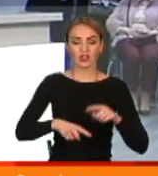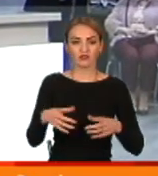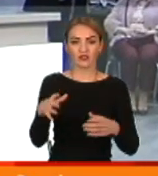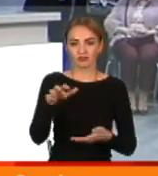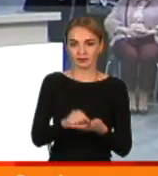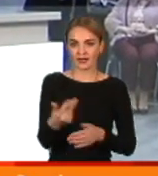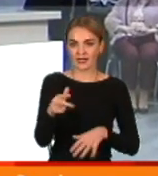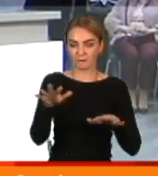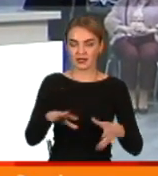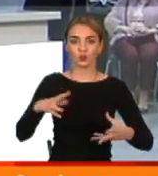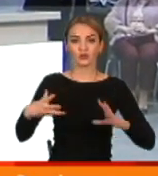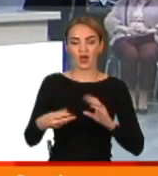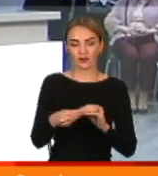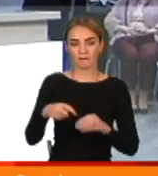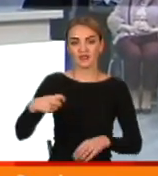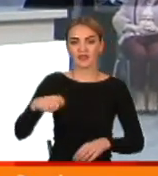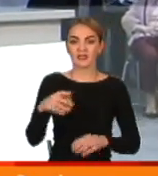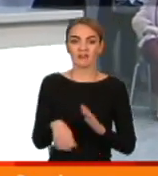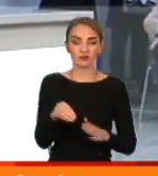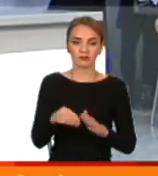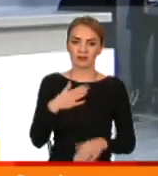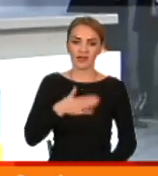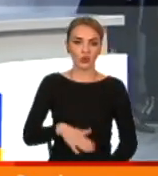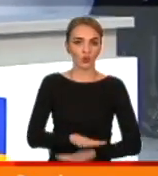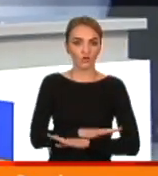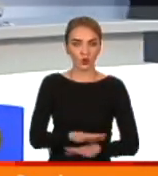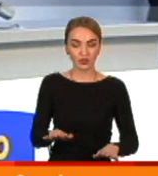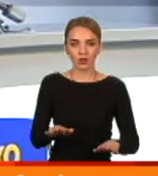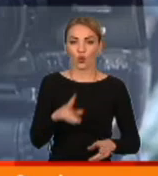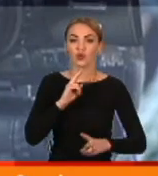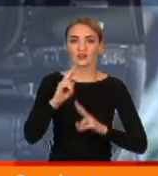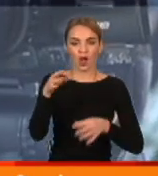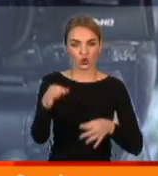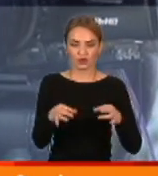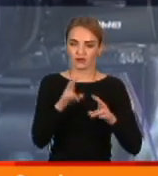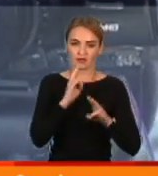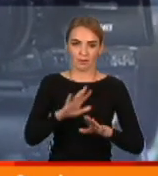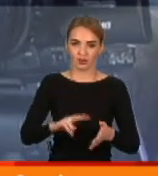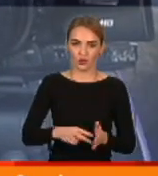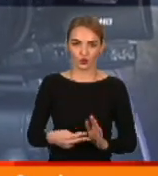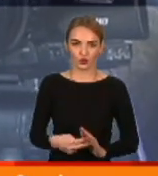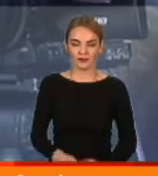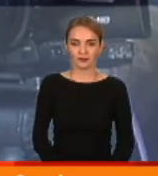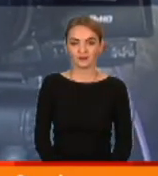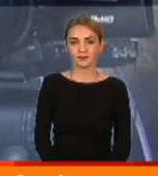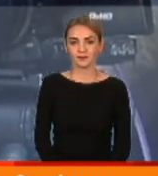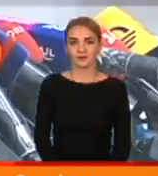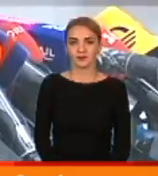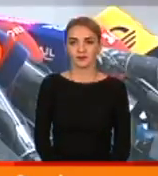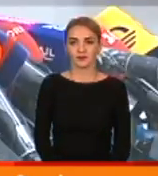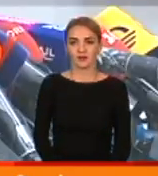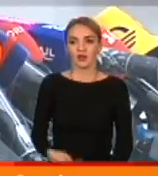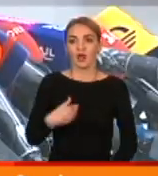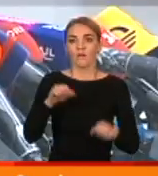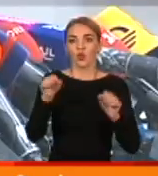місце, результатами президентських виборів не задоволена, втім оскаржувати їх не планує. Я